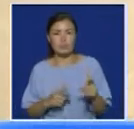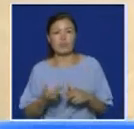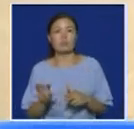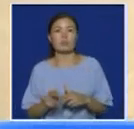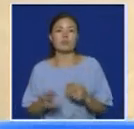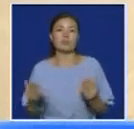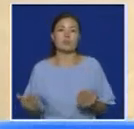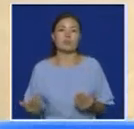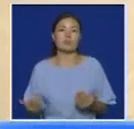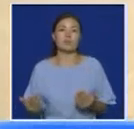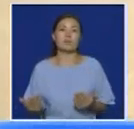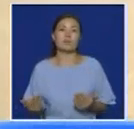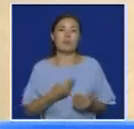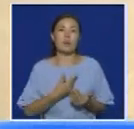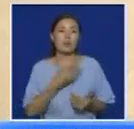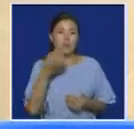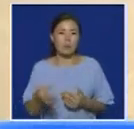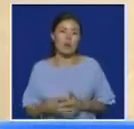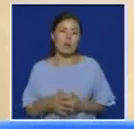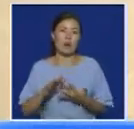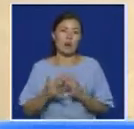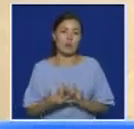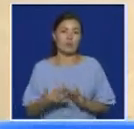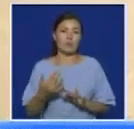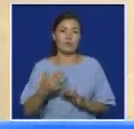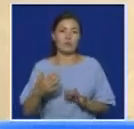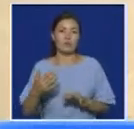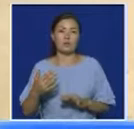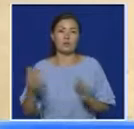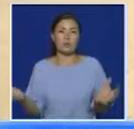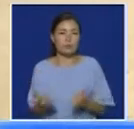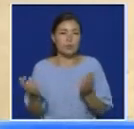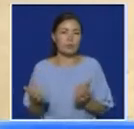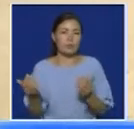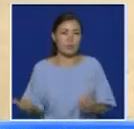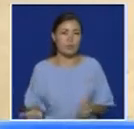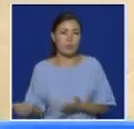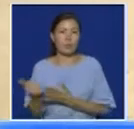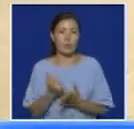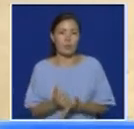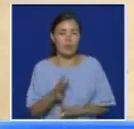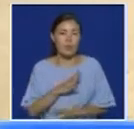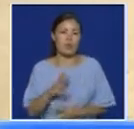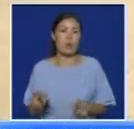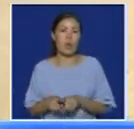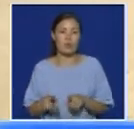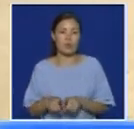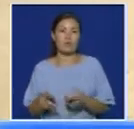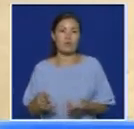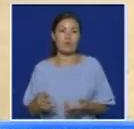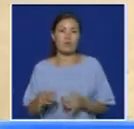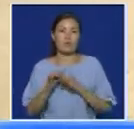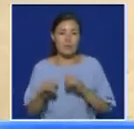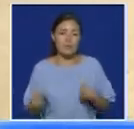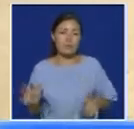5-6 күнде бітеді деп отырмыз. Ауылдың шетінен су сақтау қоймасы салынып, ода осы 15 күннің